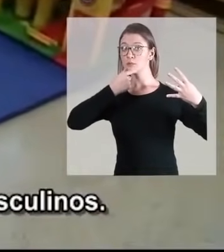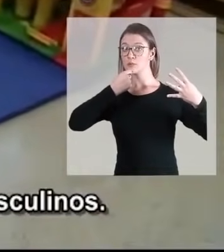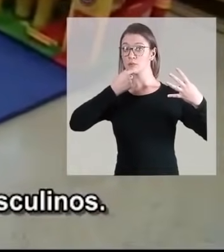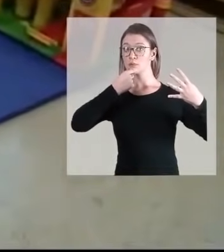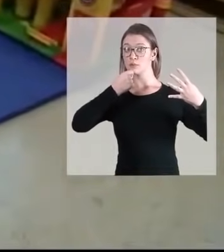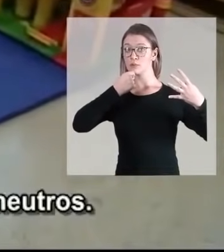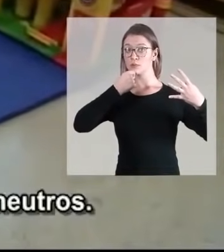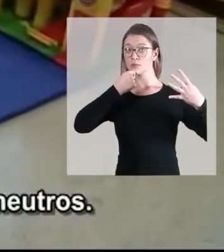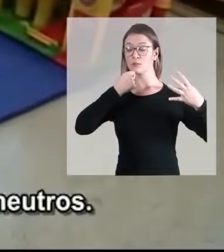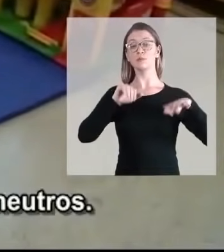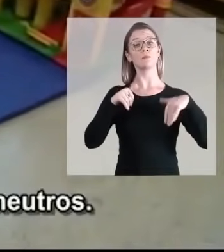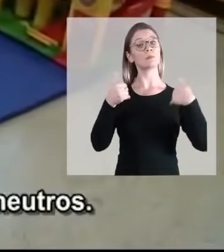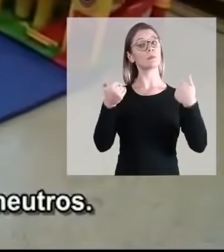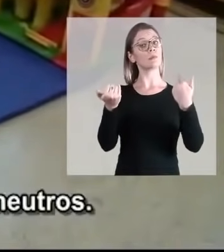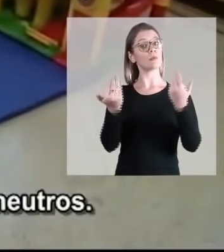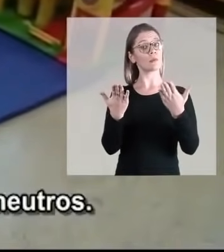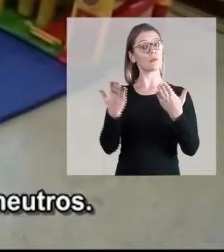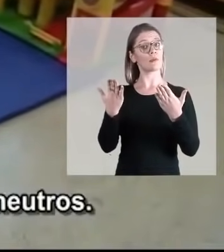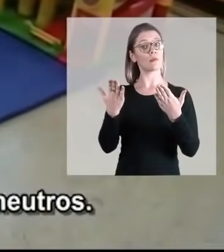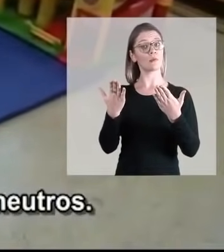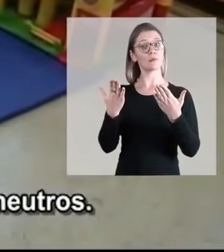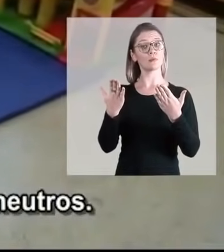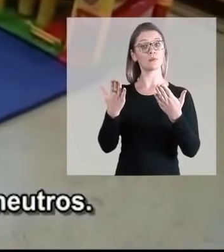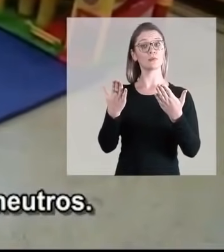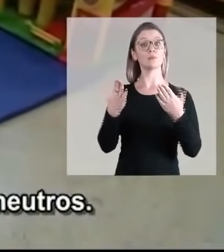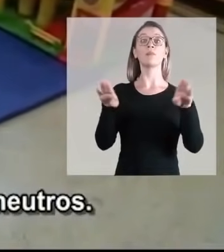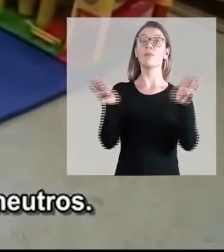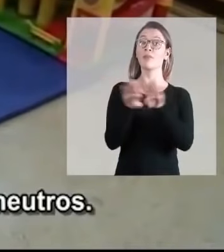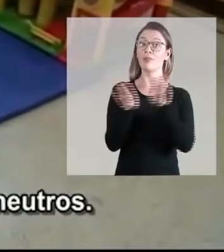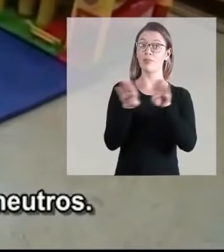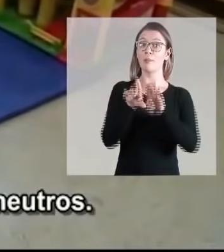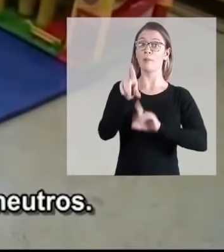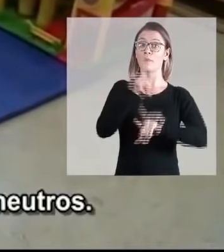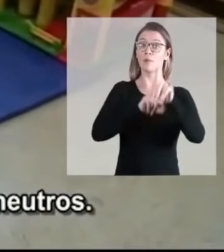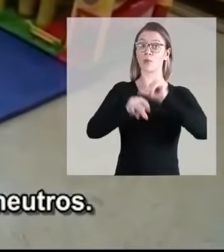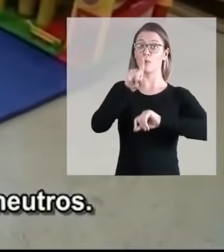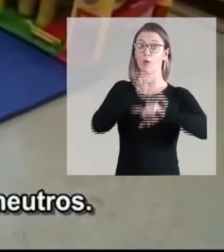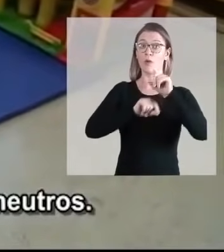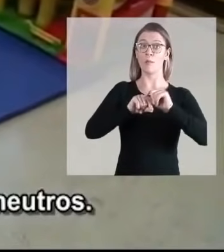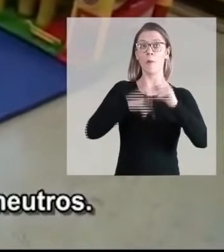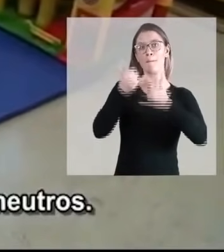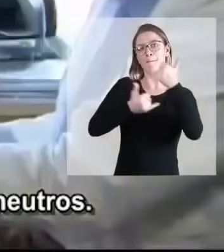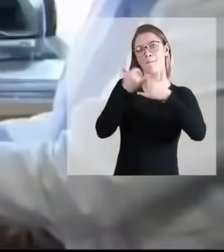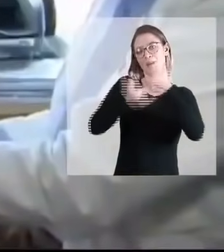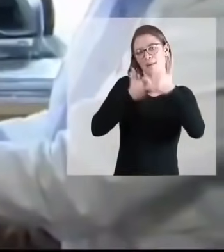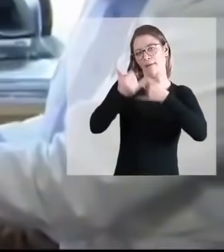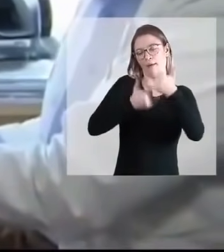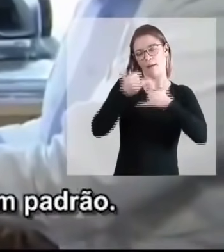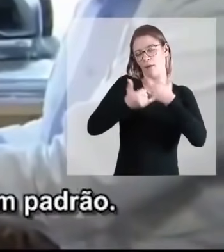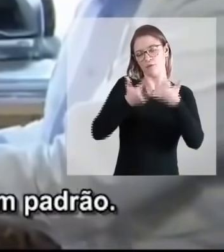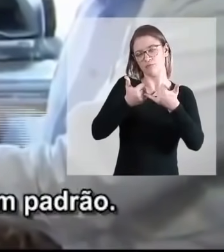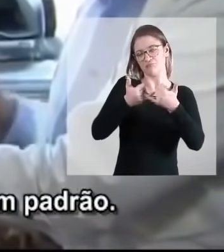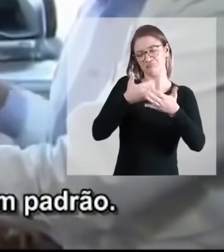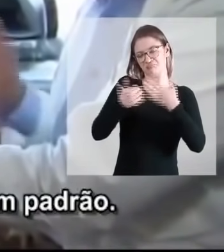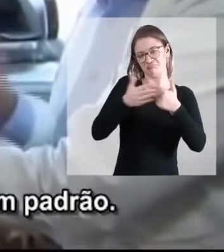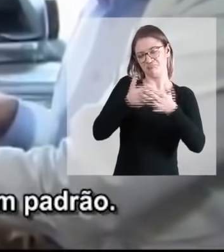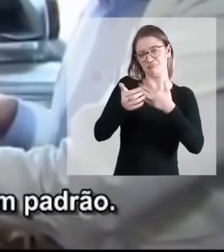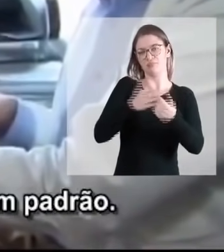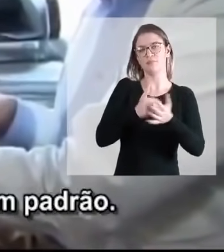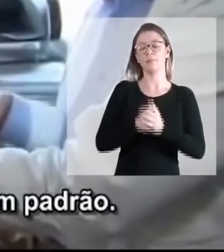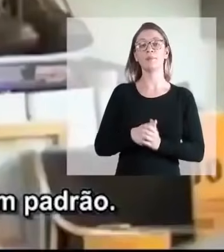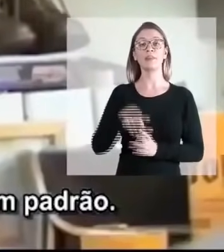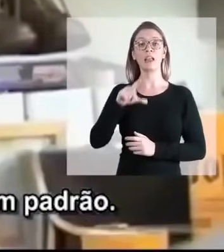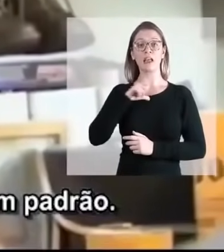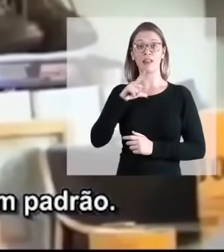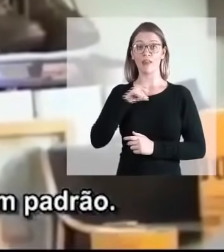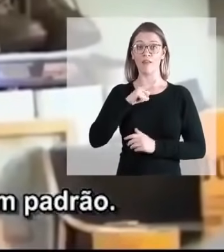definerte leker. Og så det såkalte nøytrale leker. Disse tilsammen